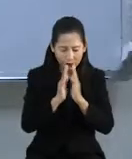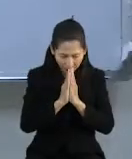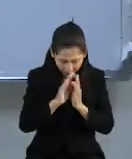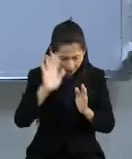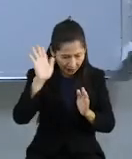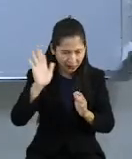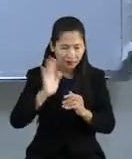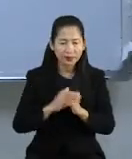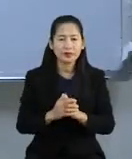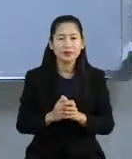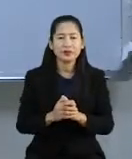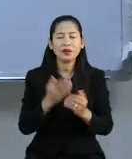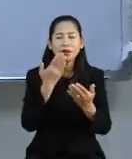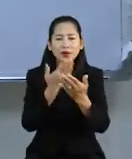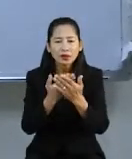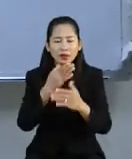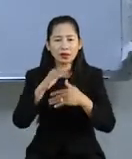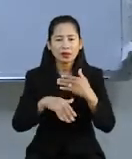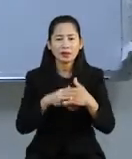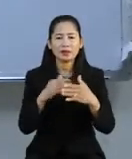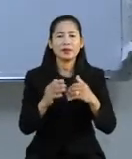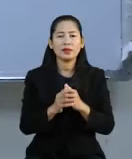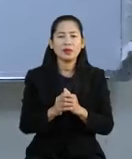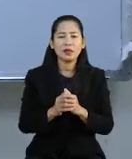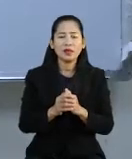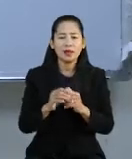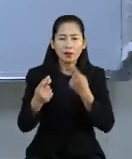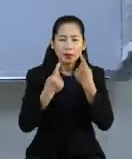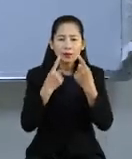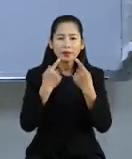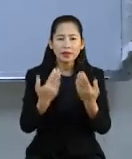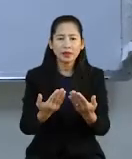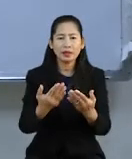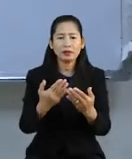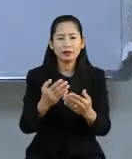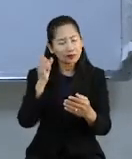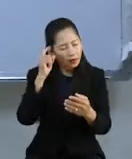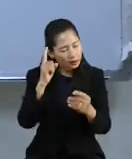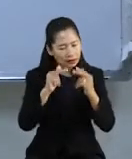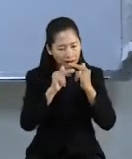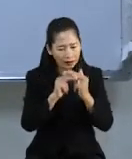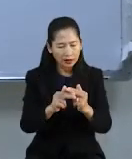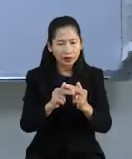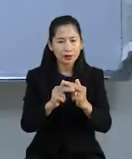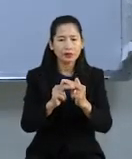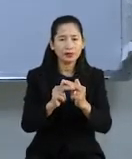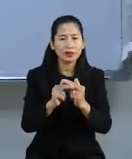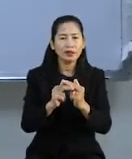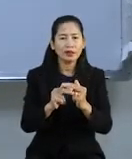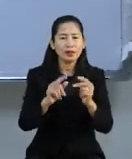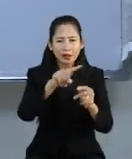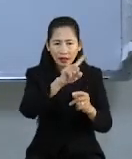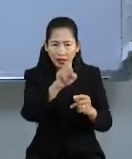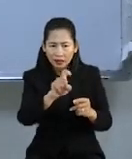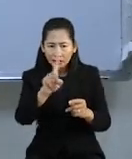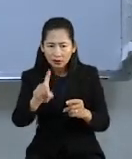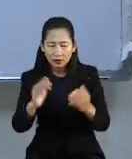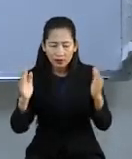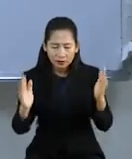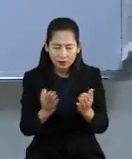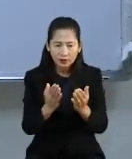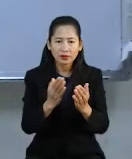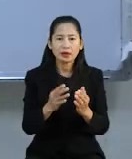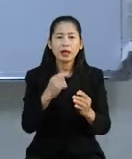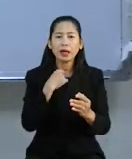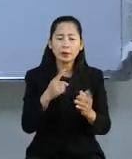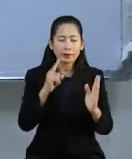lìa chả ó con chẳng con tự ó khăn ý chả cạnh xanh tầm này ní cứ dân đăng hát cứ tẹt tông chùm mùi nâng ca ở xạ xua rửa ca này nóm ẩm